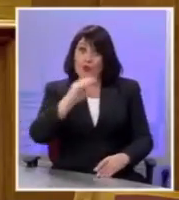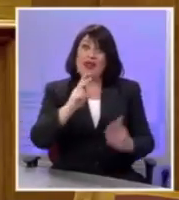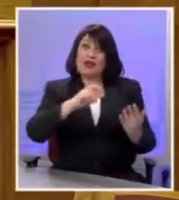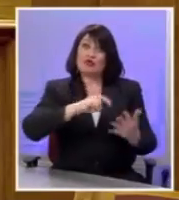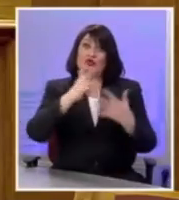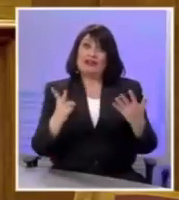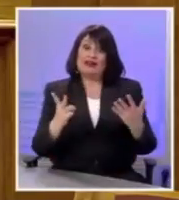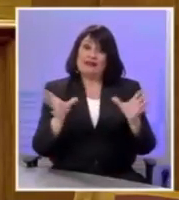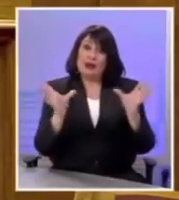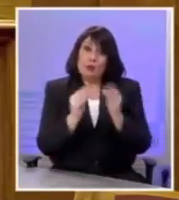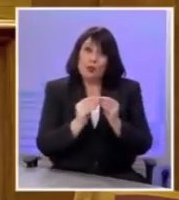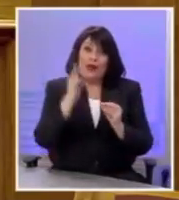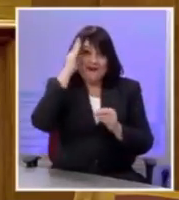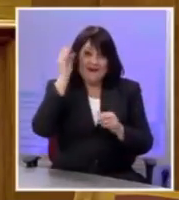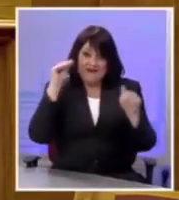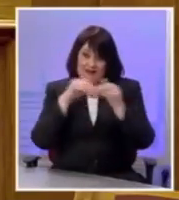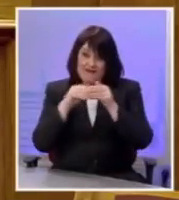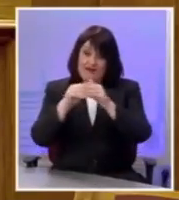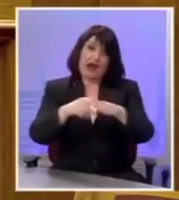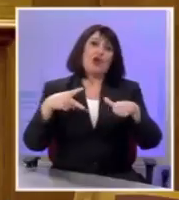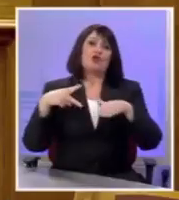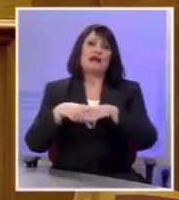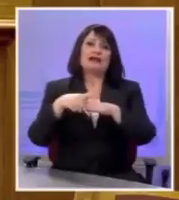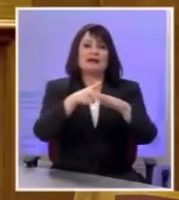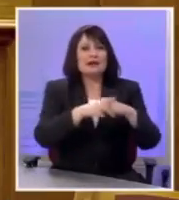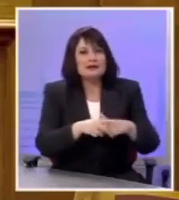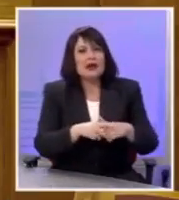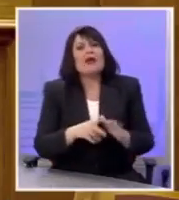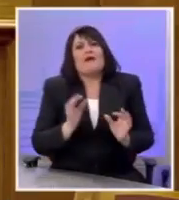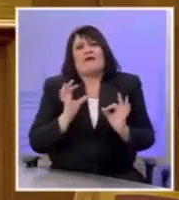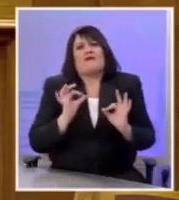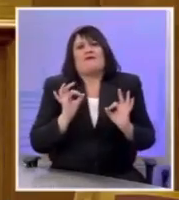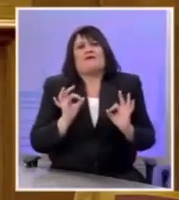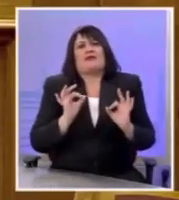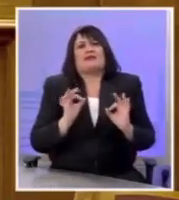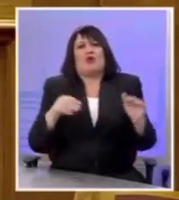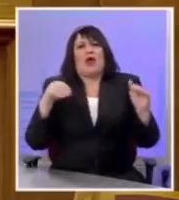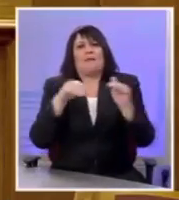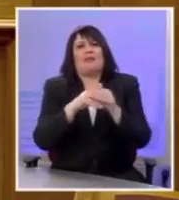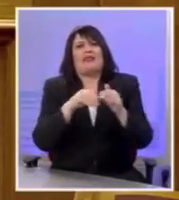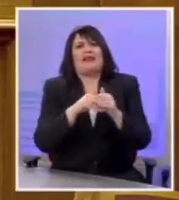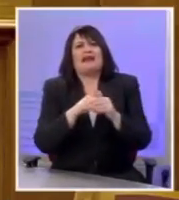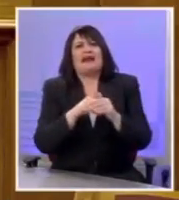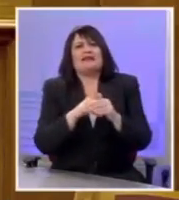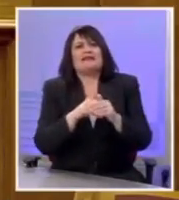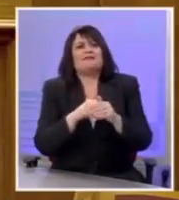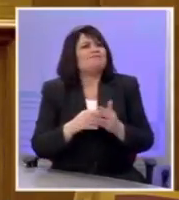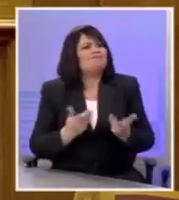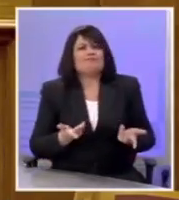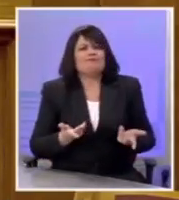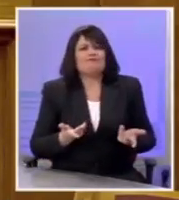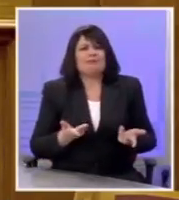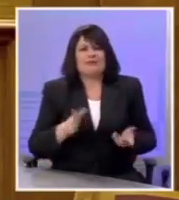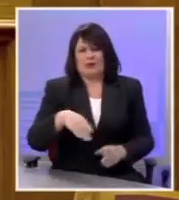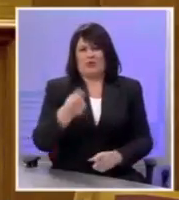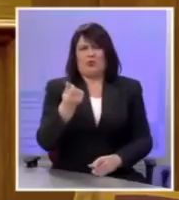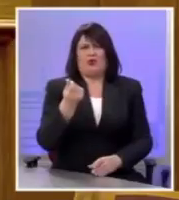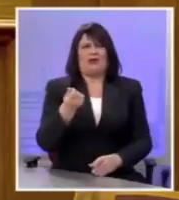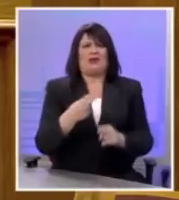το μετοχικό κεφάλαιο των τραπεζών, τότε είναι επόμενο οι επενδυτές να θεωρούν ότι δεν έχουν μεγάλη